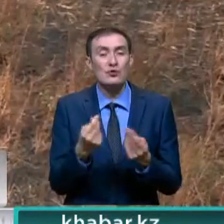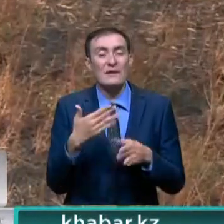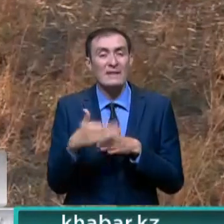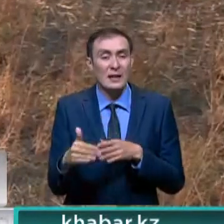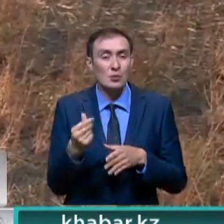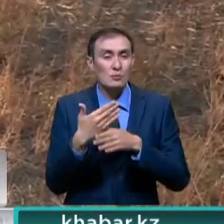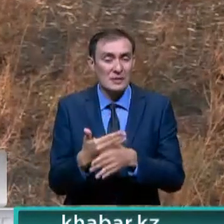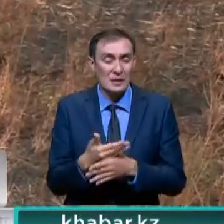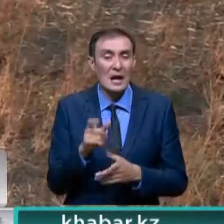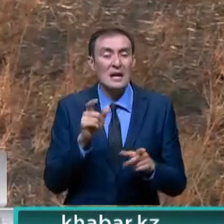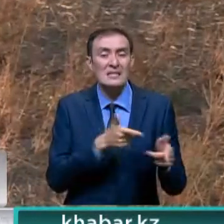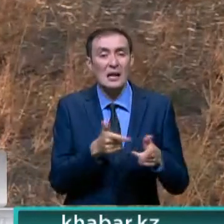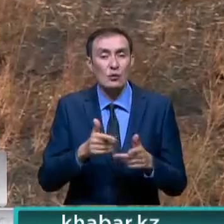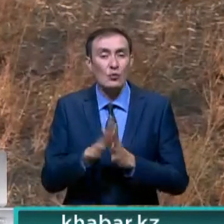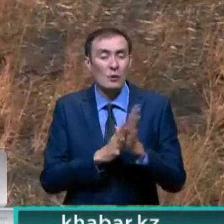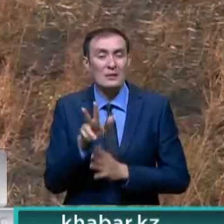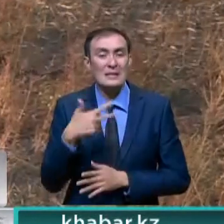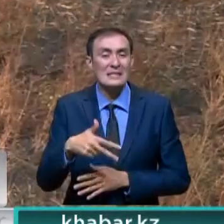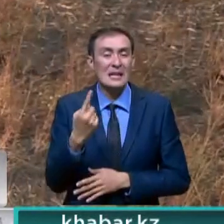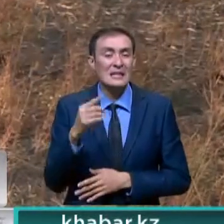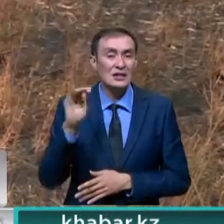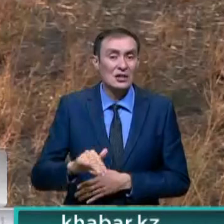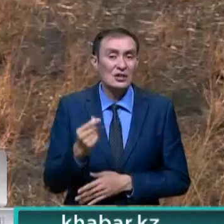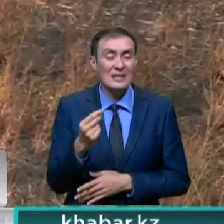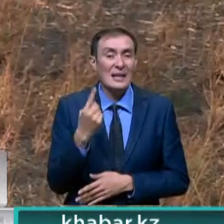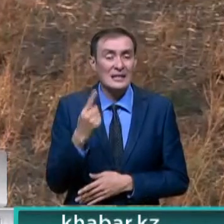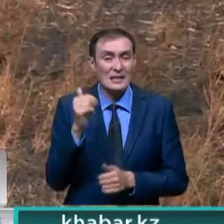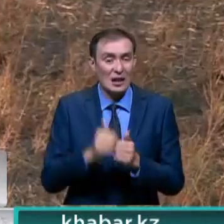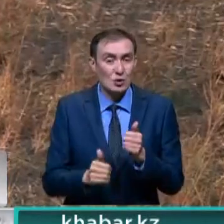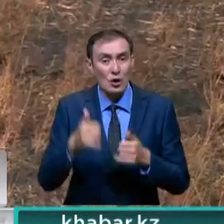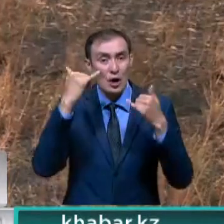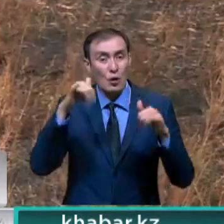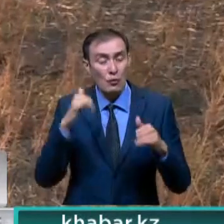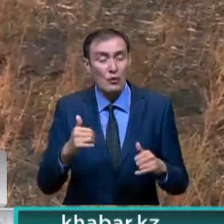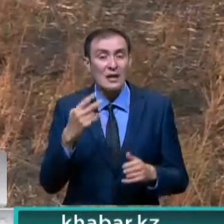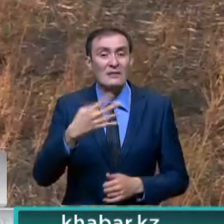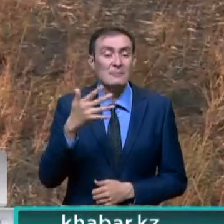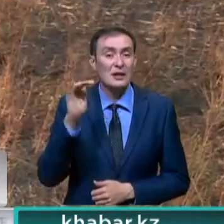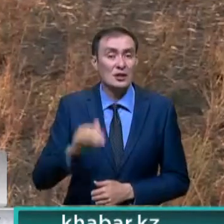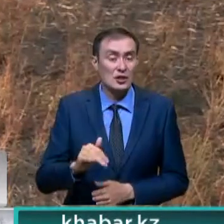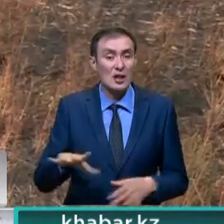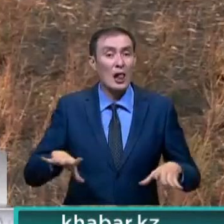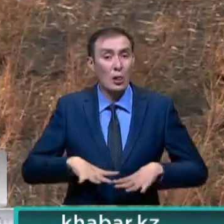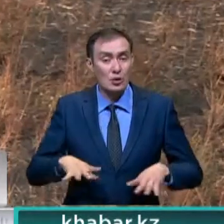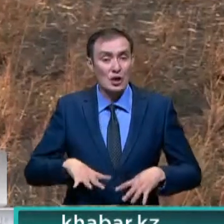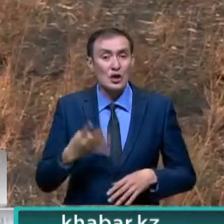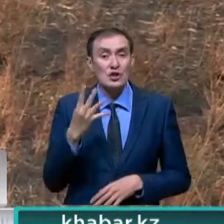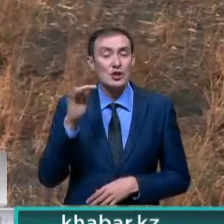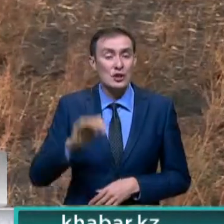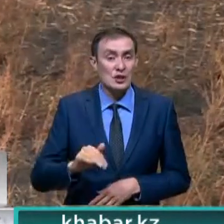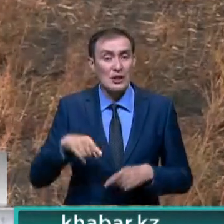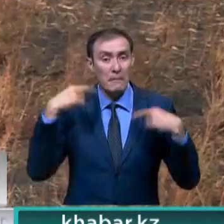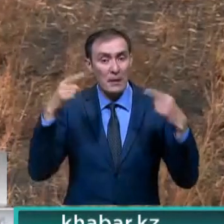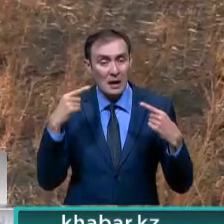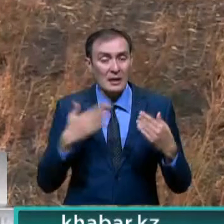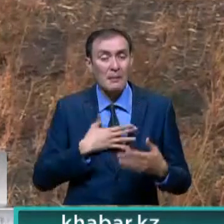выделялись субсидии на заготовку кормов по 31 тысячи тенге на каждую корову, 25 тысяч на лошадь, 4 тысячи на